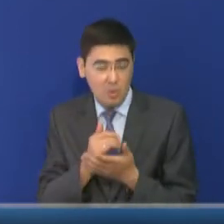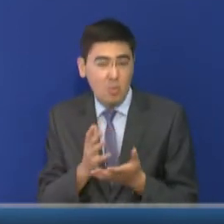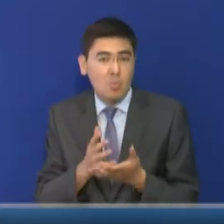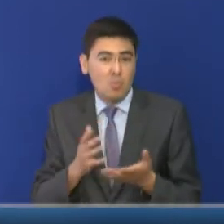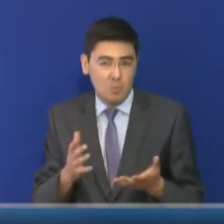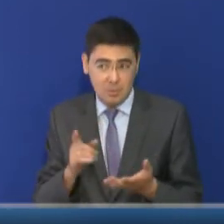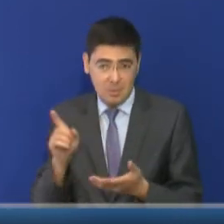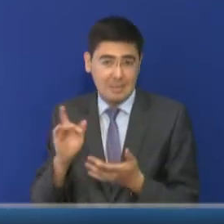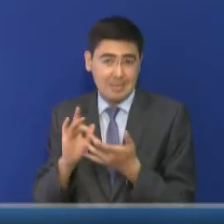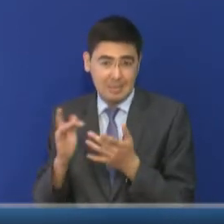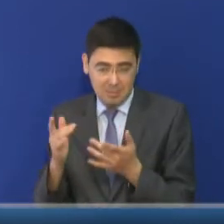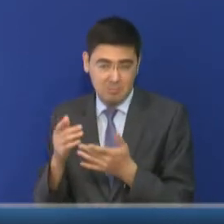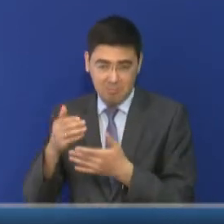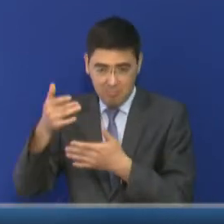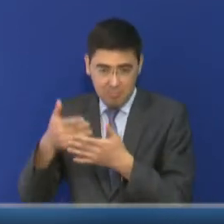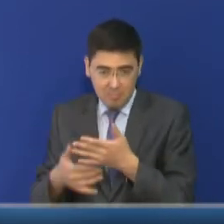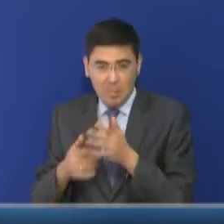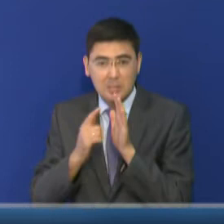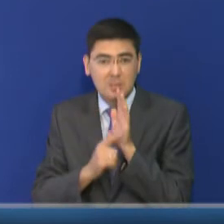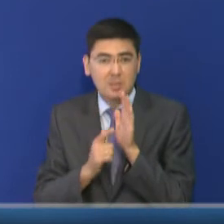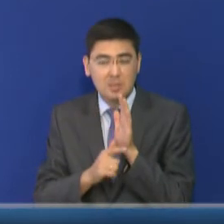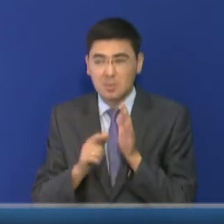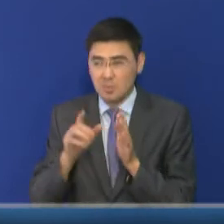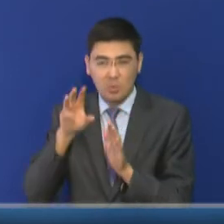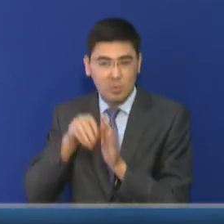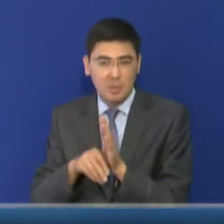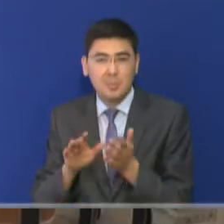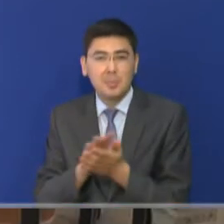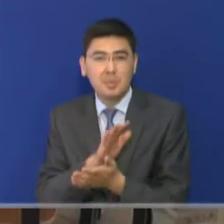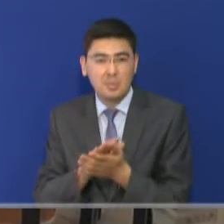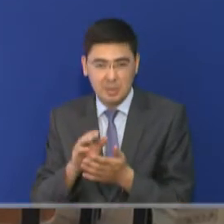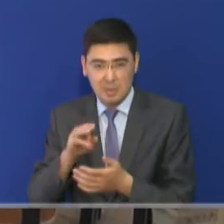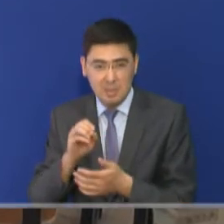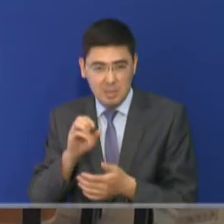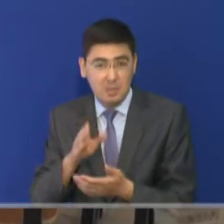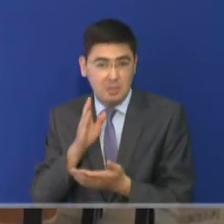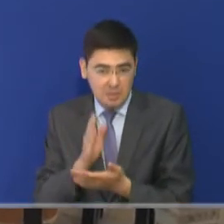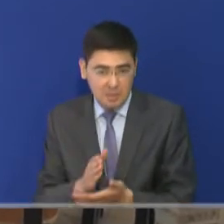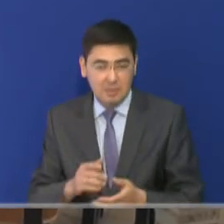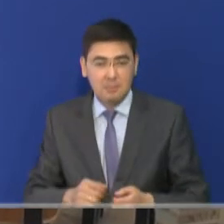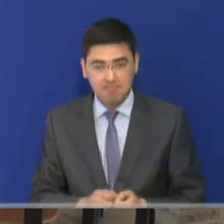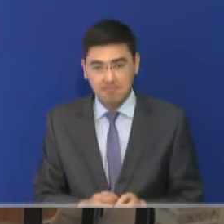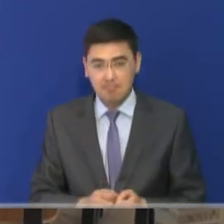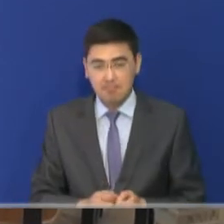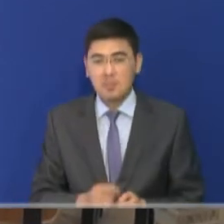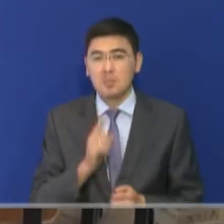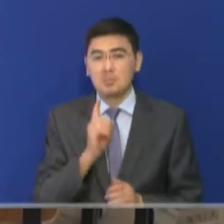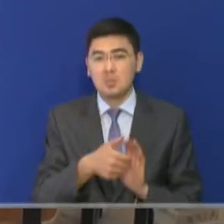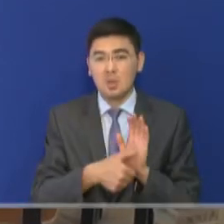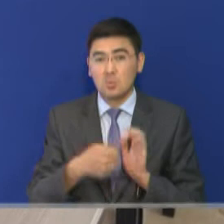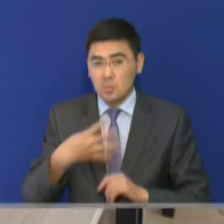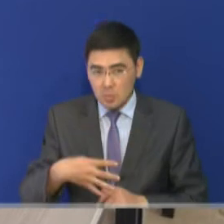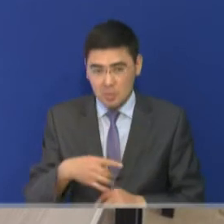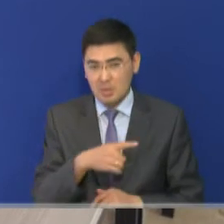орталығының сайты көмектеседі. Орталық 70-ден астам тегін тест дайындады. Биыл Семейде 1640 оқушы мектеп бітіреді.